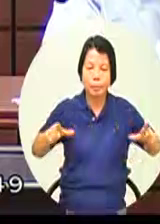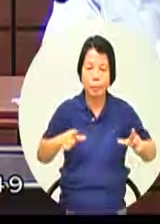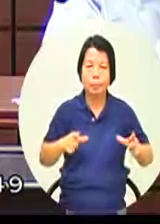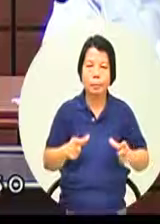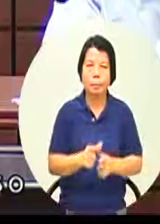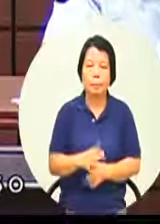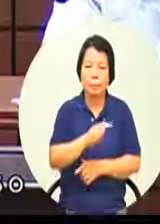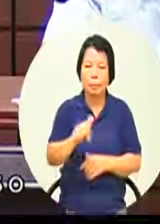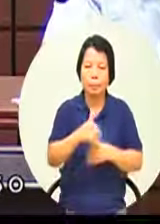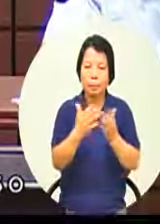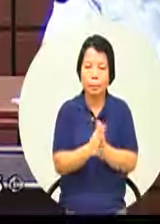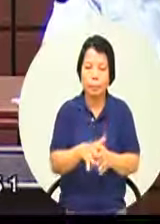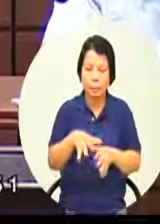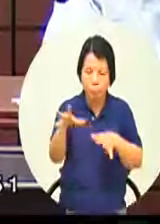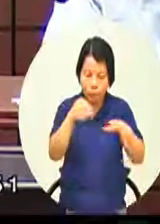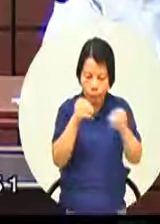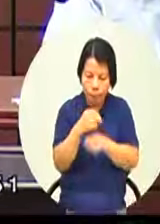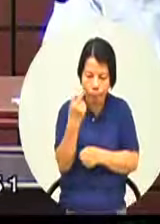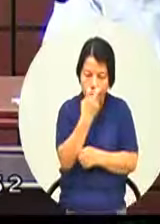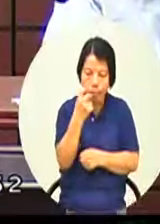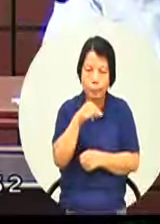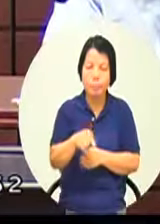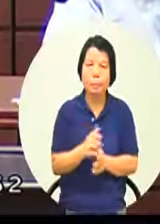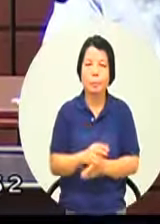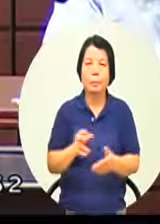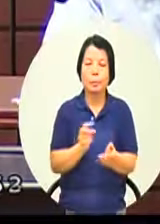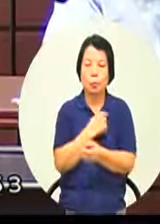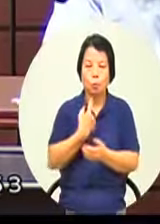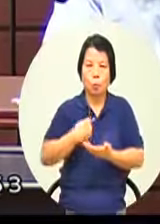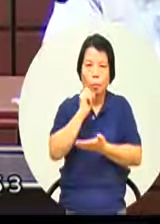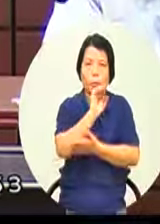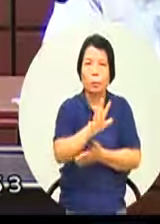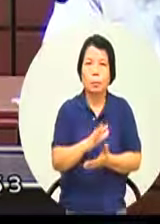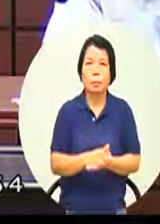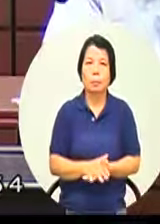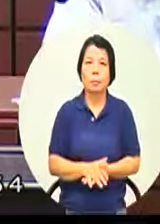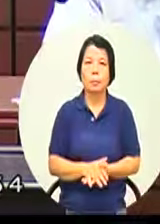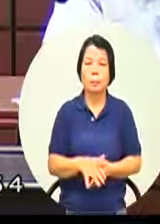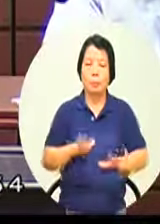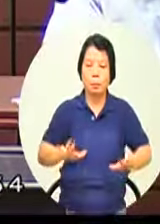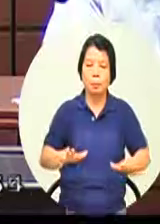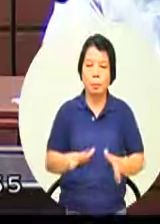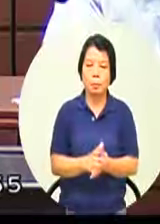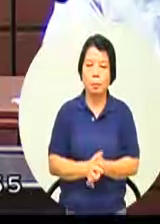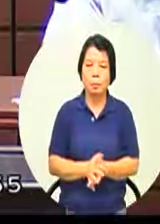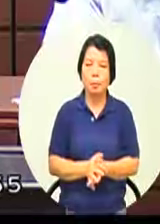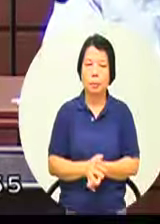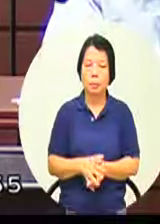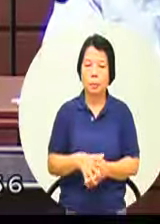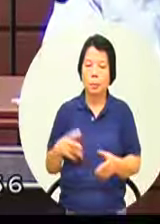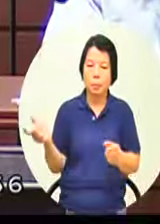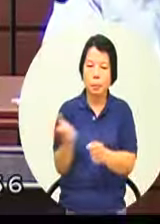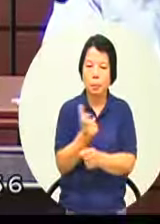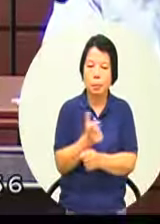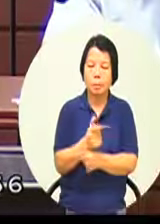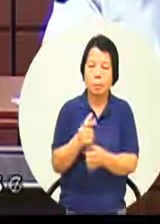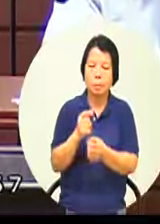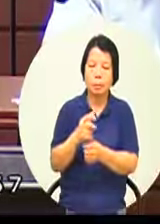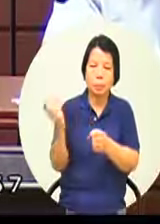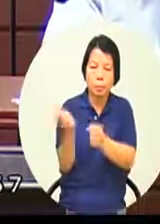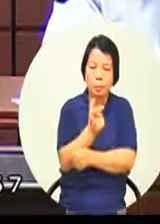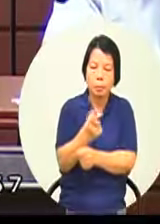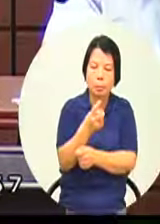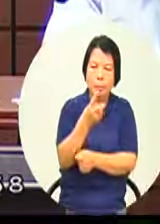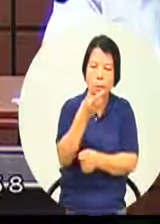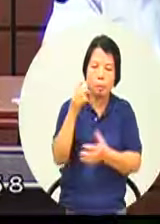然后再来做一个调查。另外我跟刘员报告，这一次的话，因为受到这些连续两次的台风，不